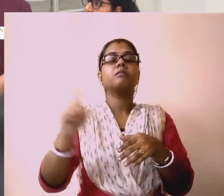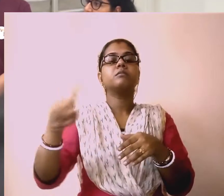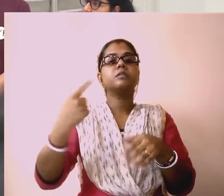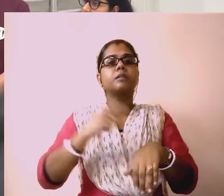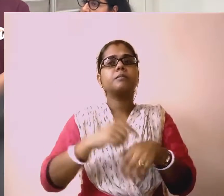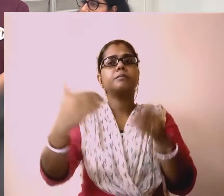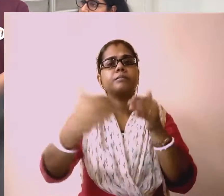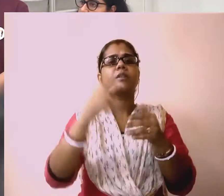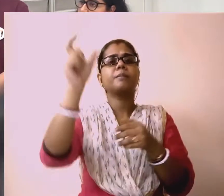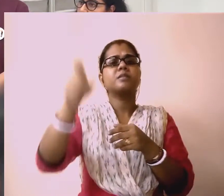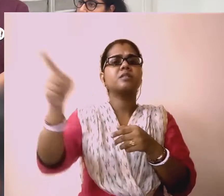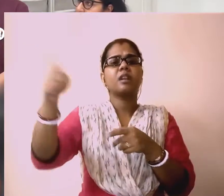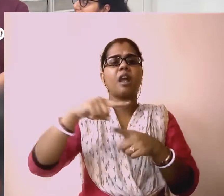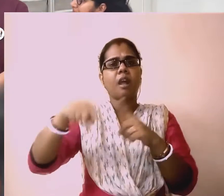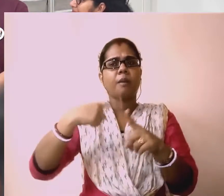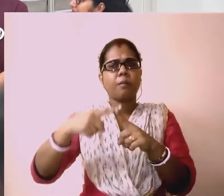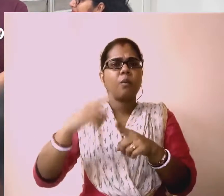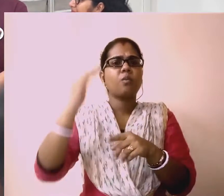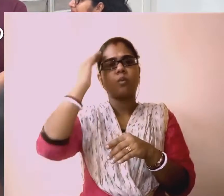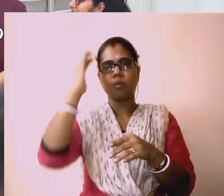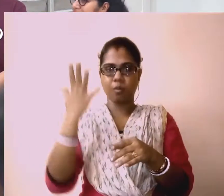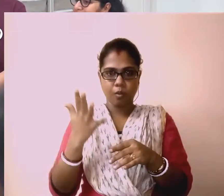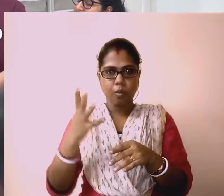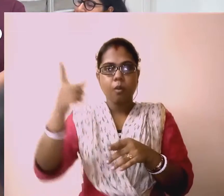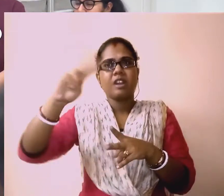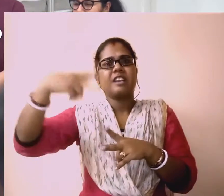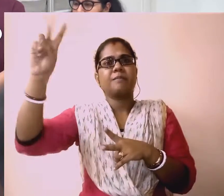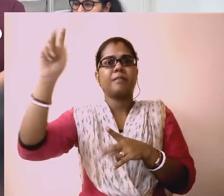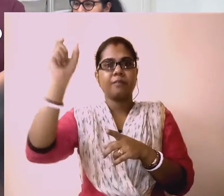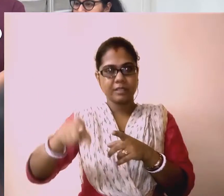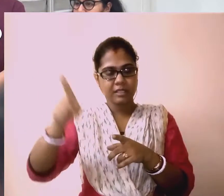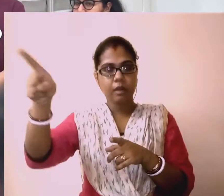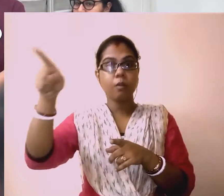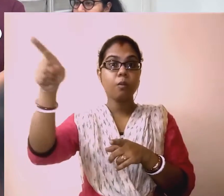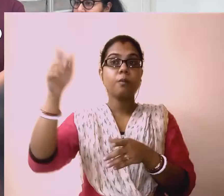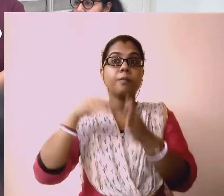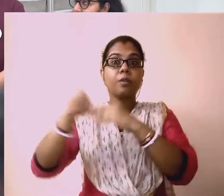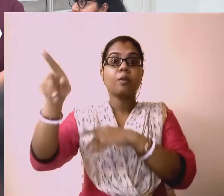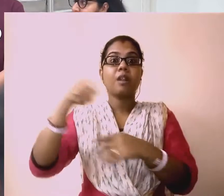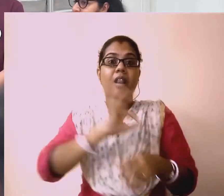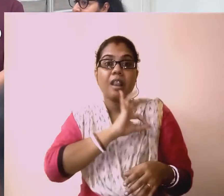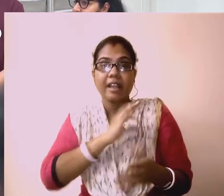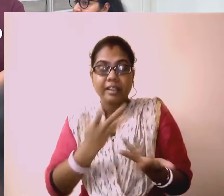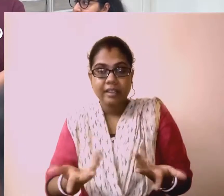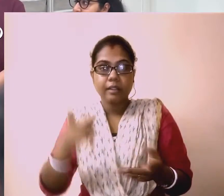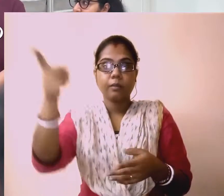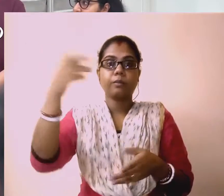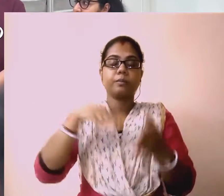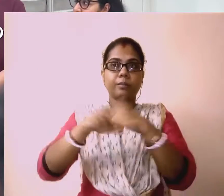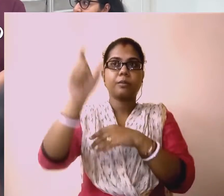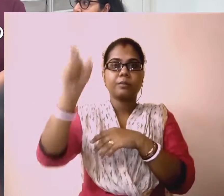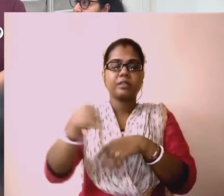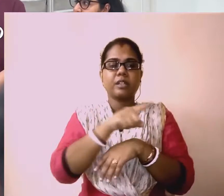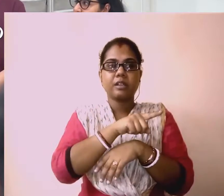को एक तरह से जानते नहीं हैं। जब भी हम उनसे बात करते हैं हमें उनके बारे में नहीं पता होता है हमारा